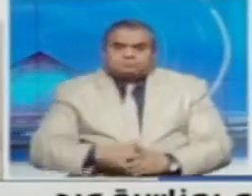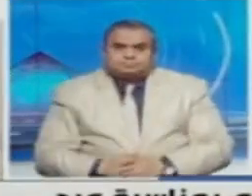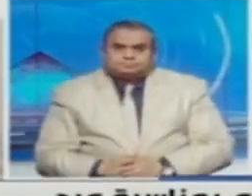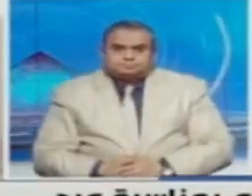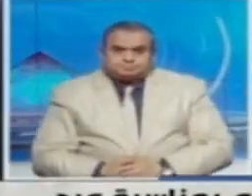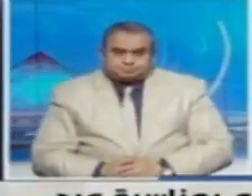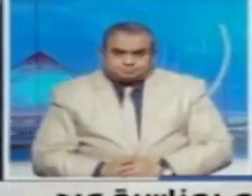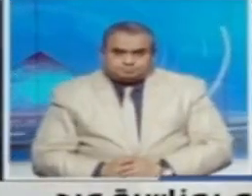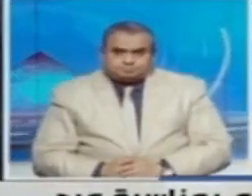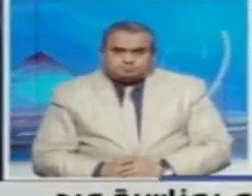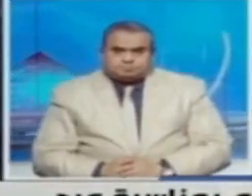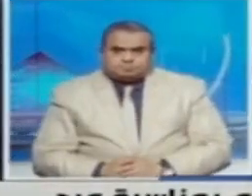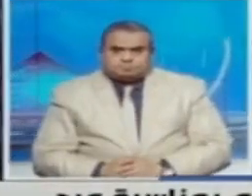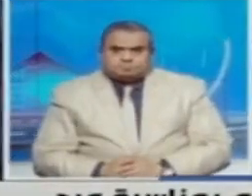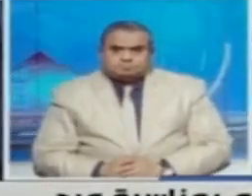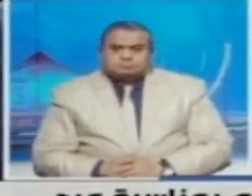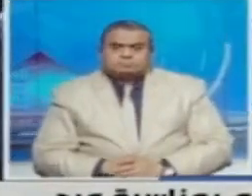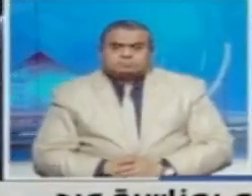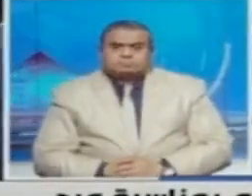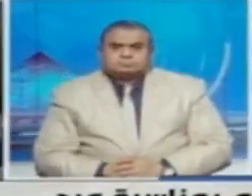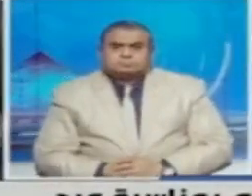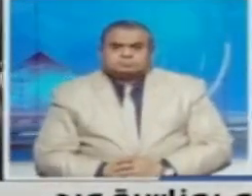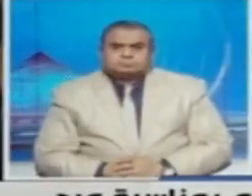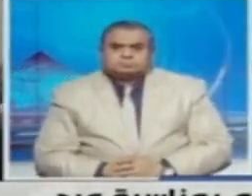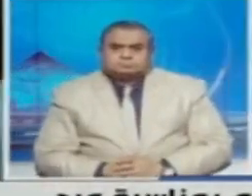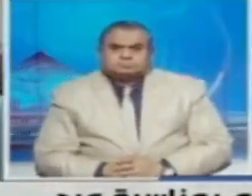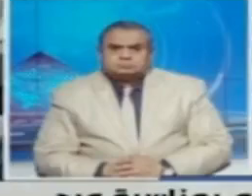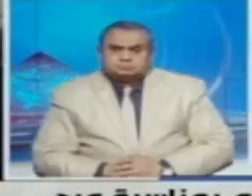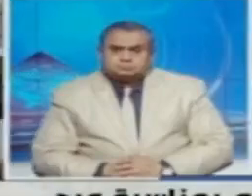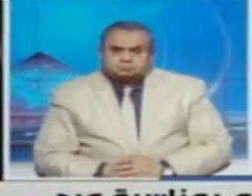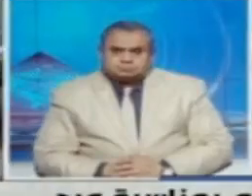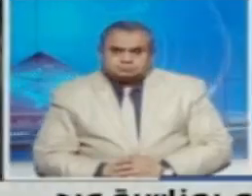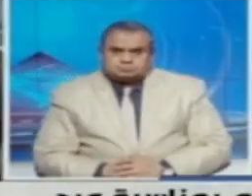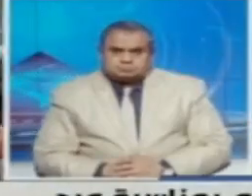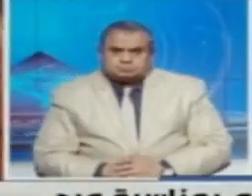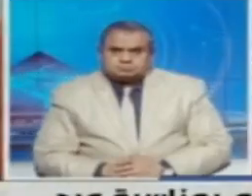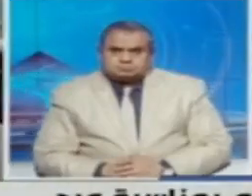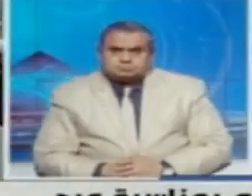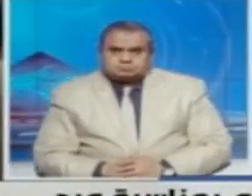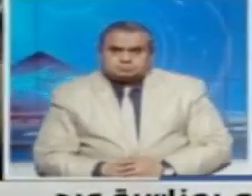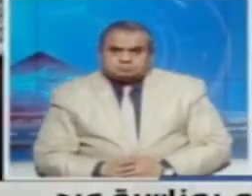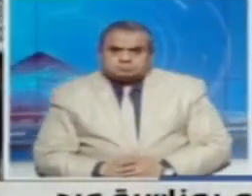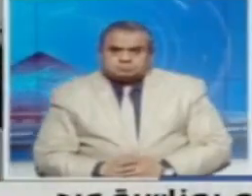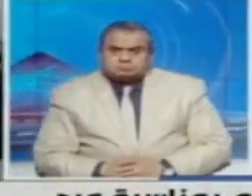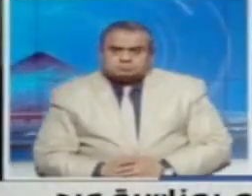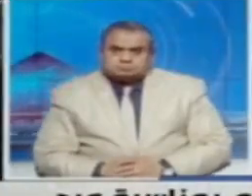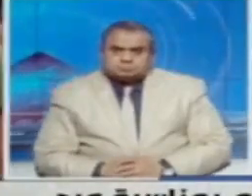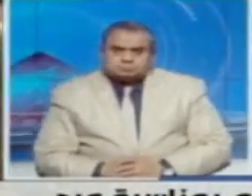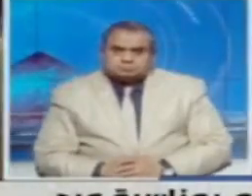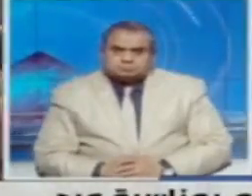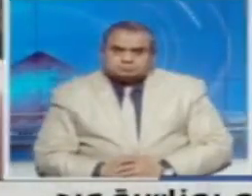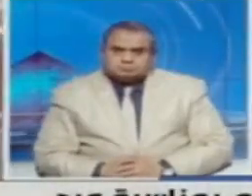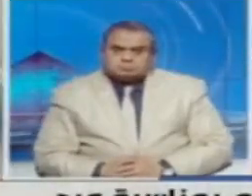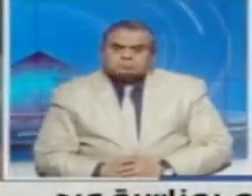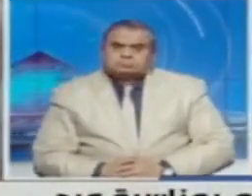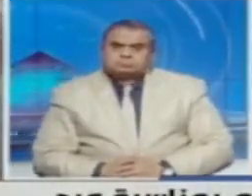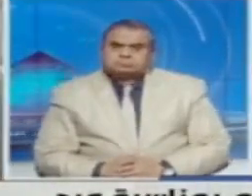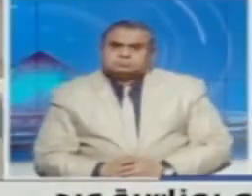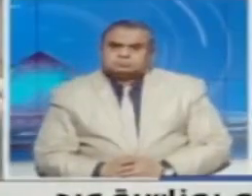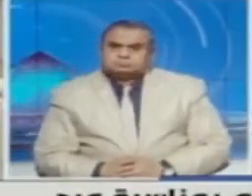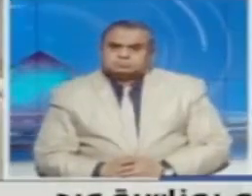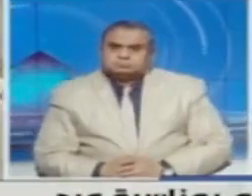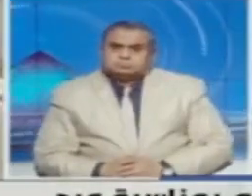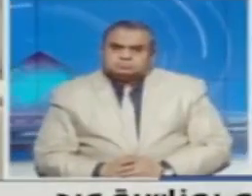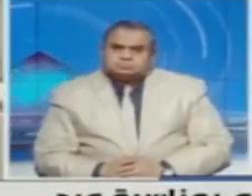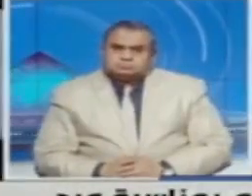على الحمل التقيل وهرد للبلد الجميل واقدر اخطي